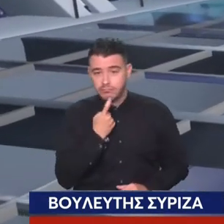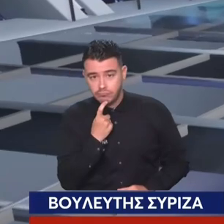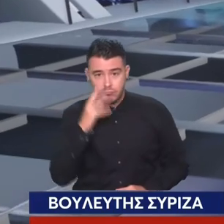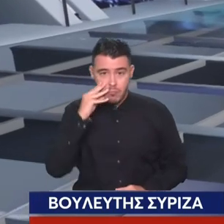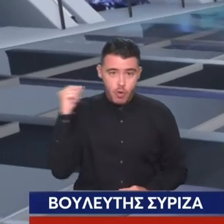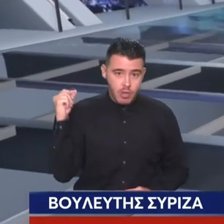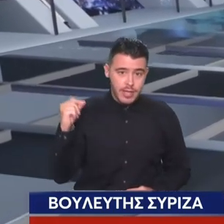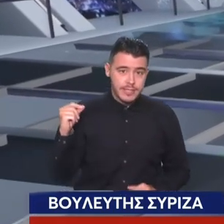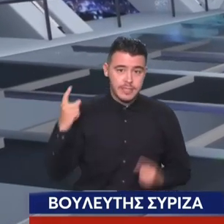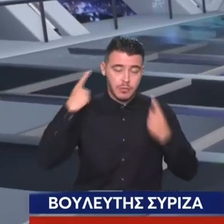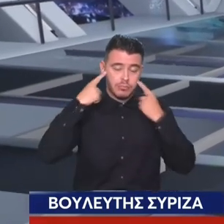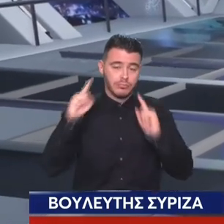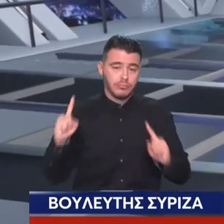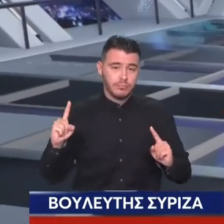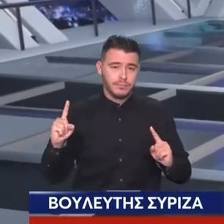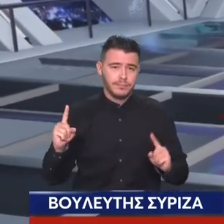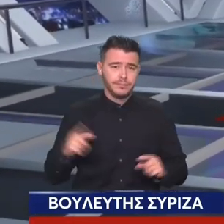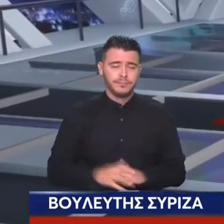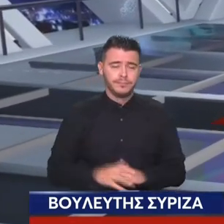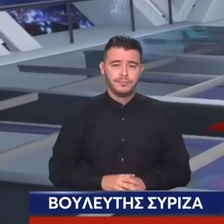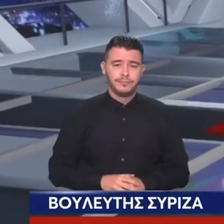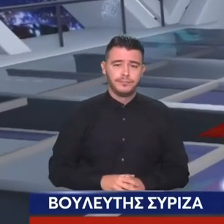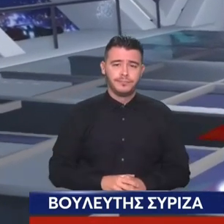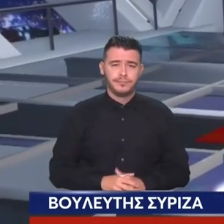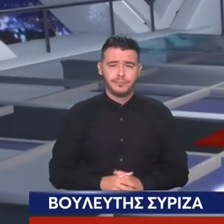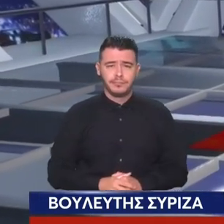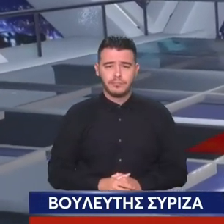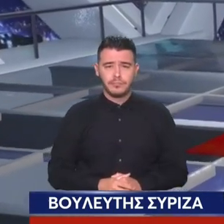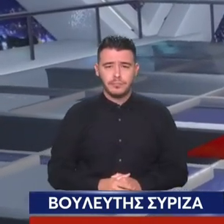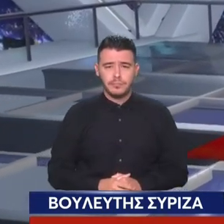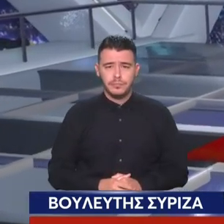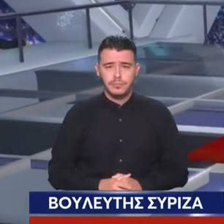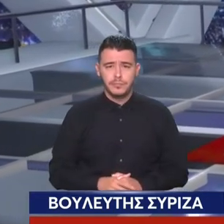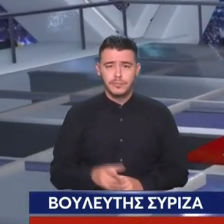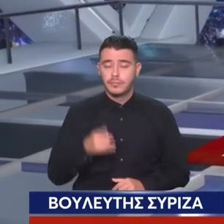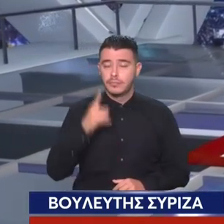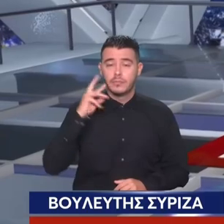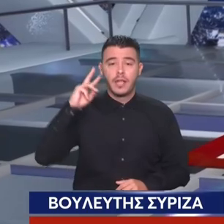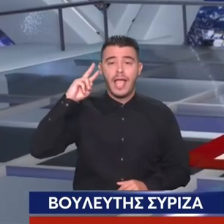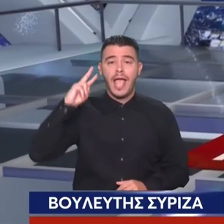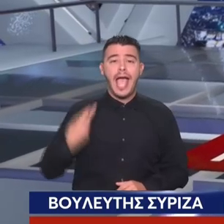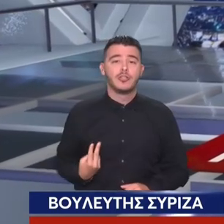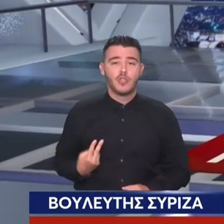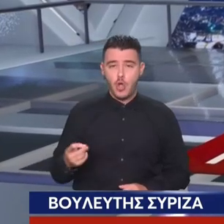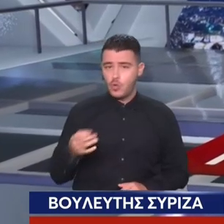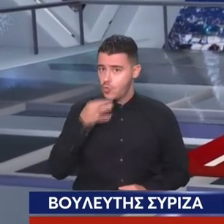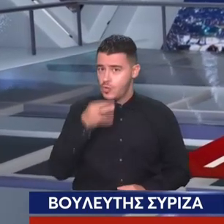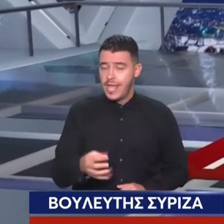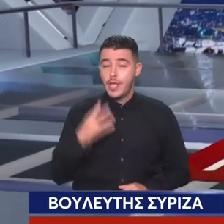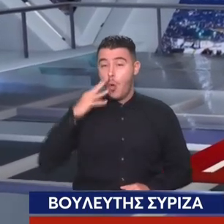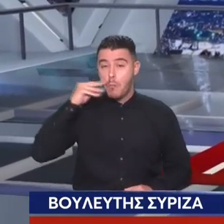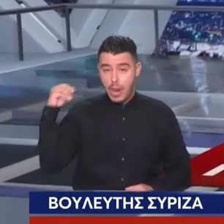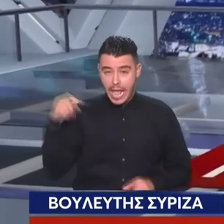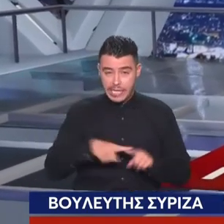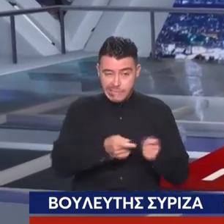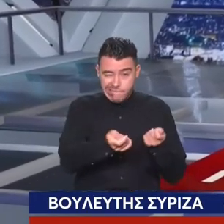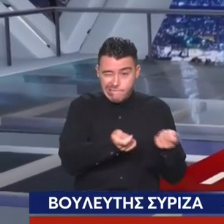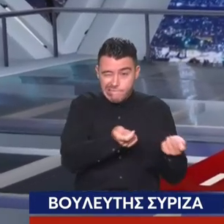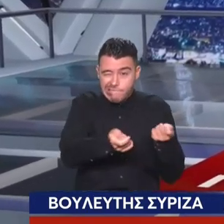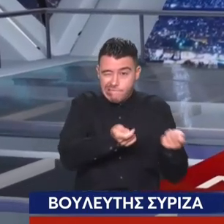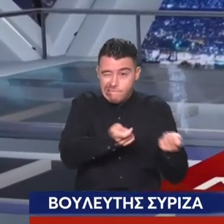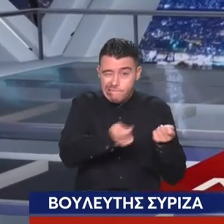ότι είναι, πώς θα το πω, ότι είναι πίσω από τον Κασελάκη, ότι αυτός τον κατευθύνει. Νομίζω ότι είναι μια προσπάθεια απόλωσης την οποία δεν χρειαζόμαστε. Κάνω ξανά έκκληση